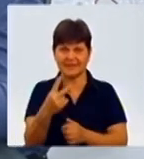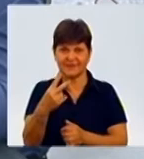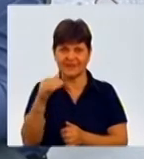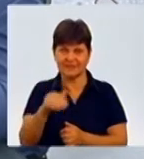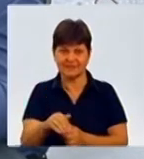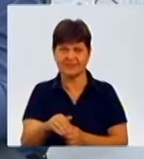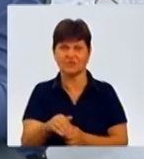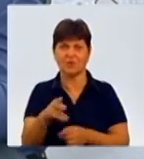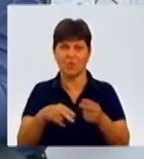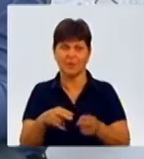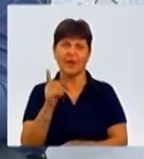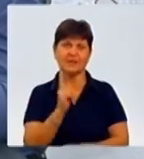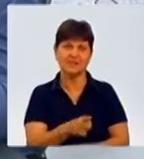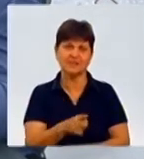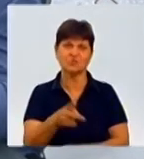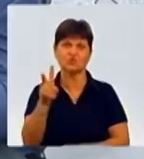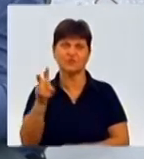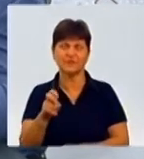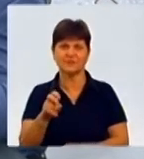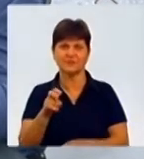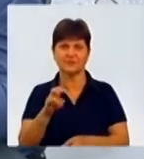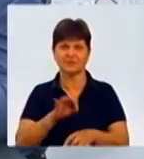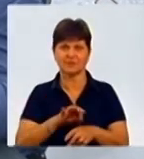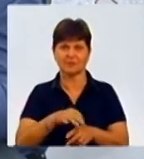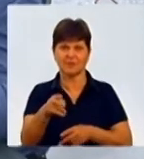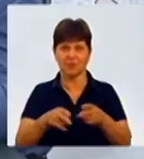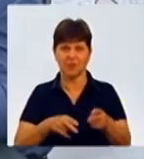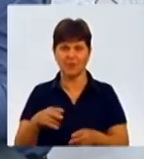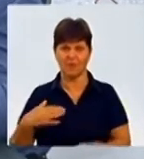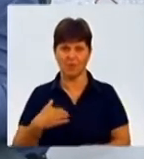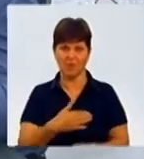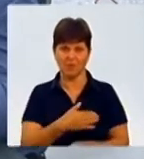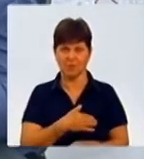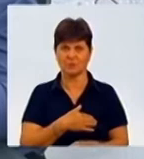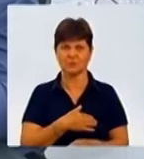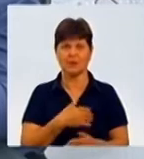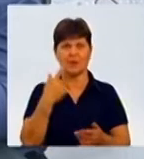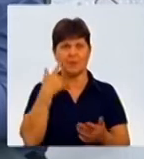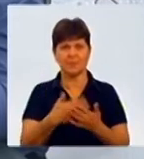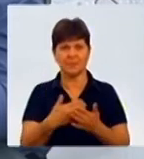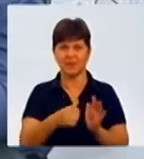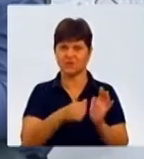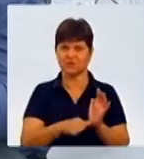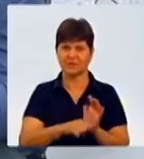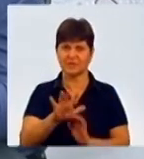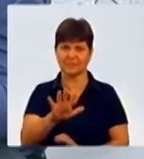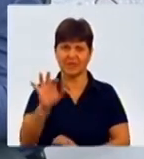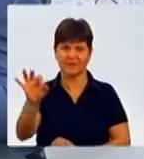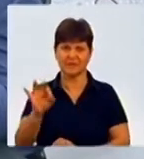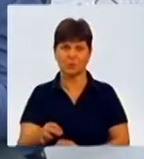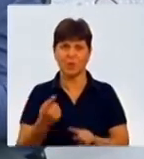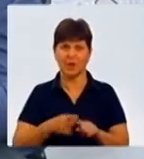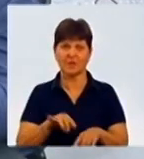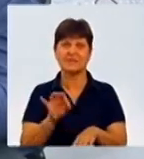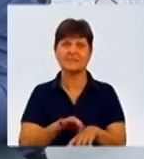1200 операцій – це операції, які виконані хворим з захворюванням молочної залози. Приблизно 65% – це